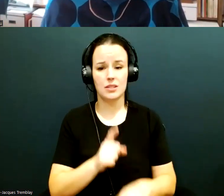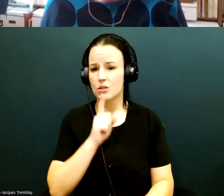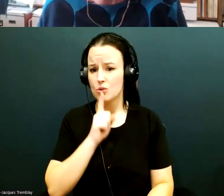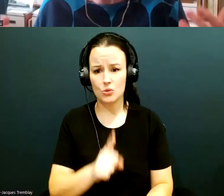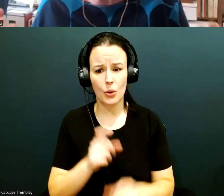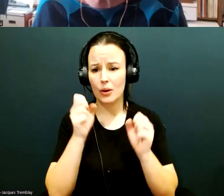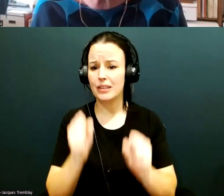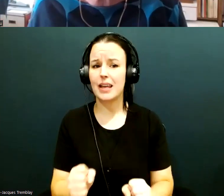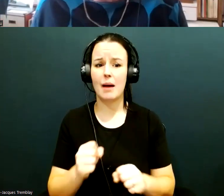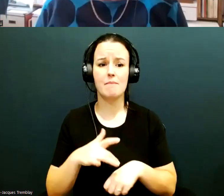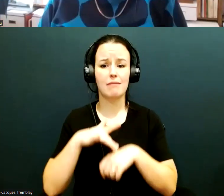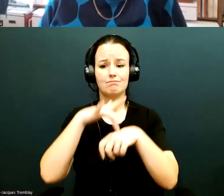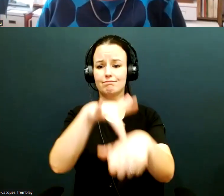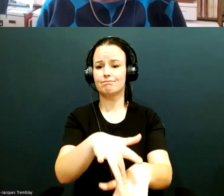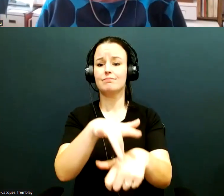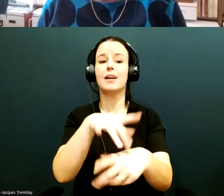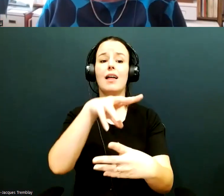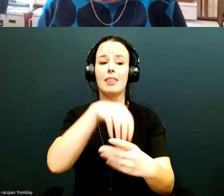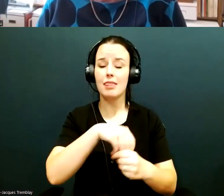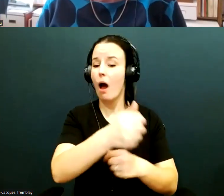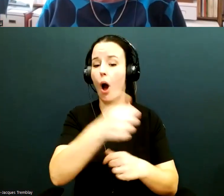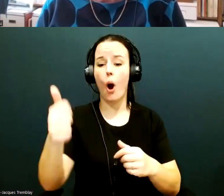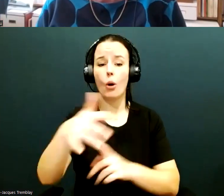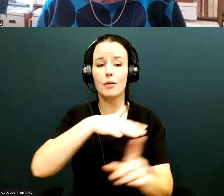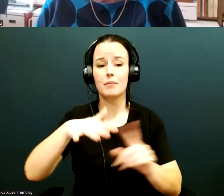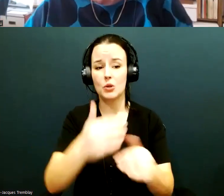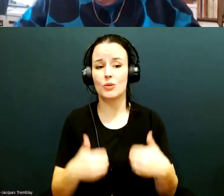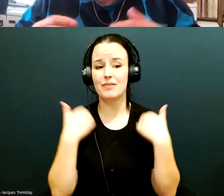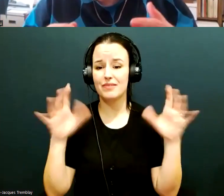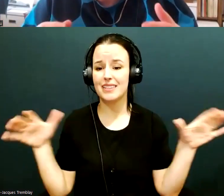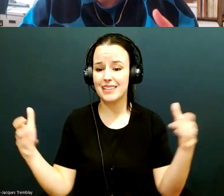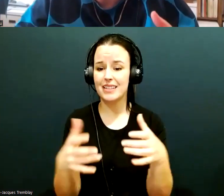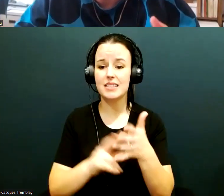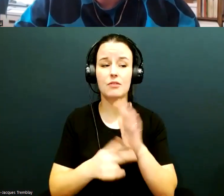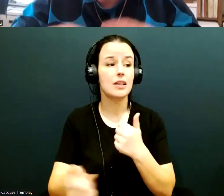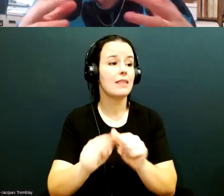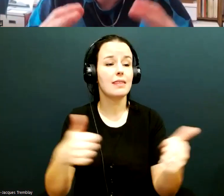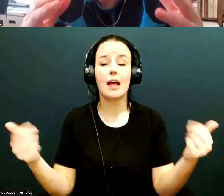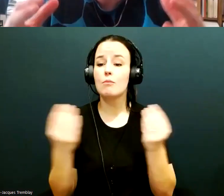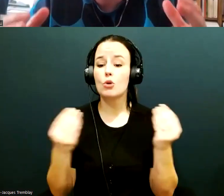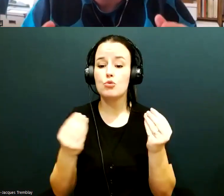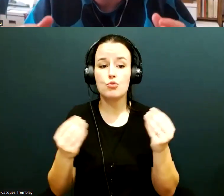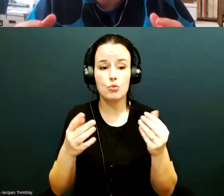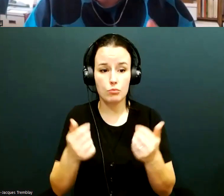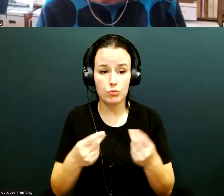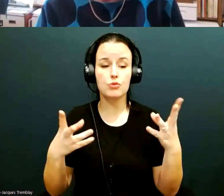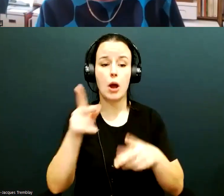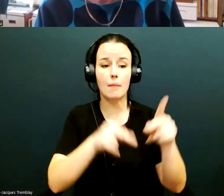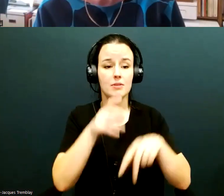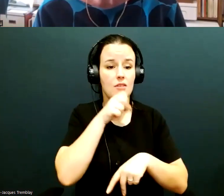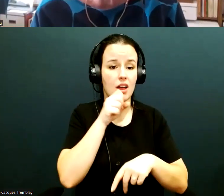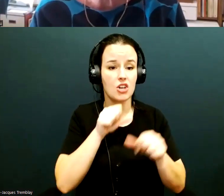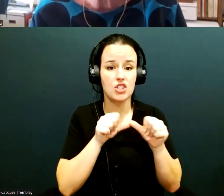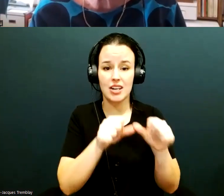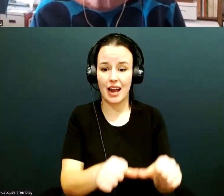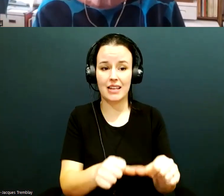serait applicable aussi dans d'autres milieux de vie collectifs, c'est-à-dire tout endroit où plusieurs aînés résident. Donc,